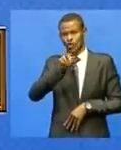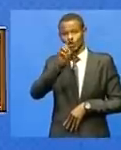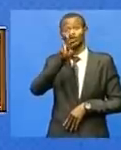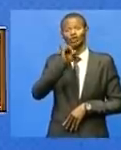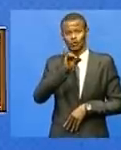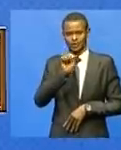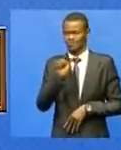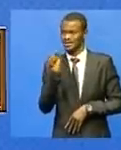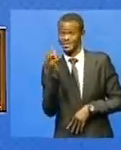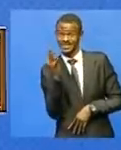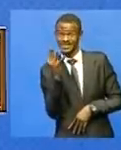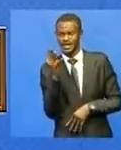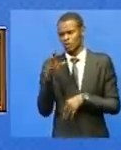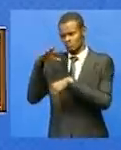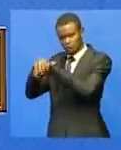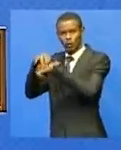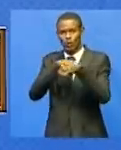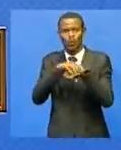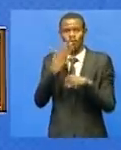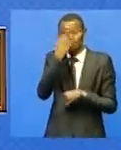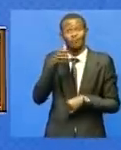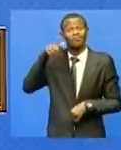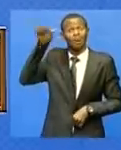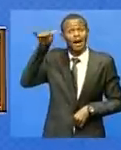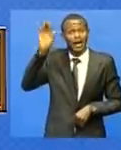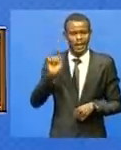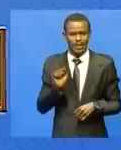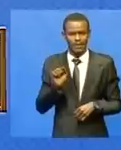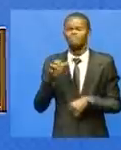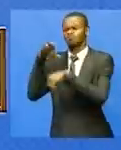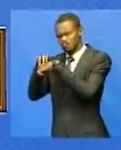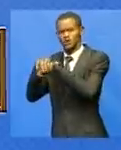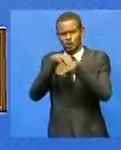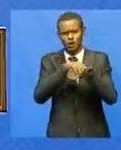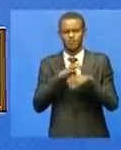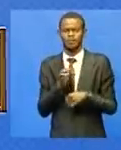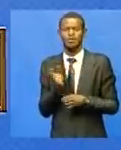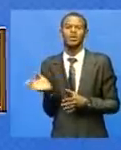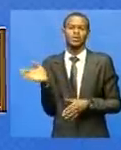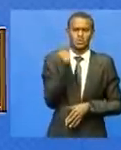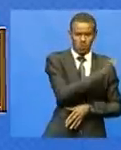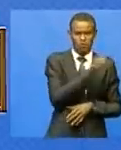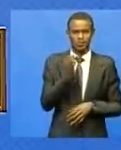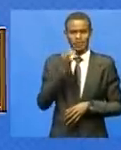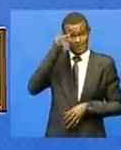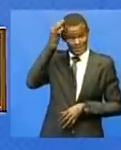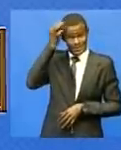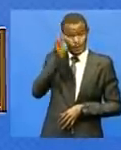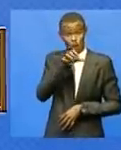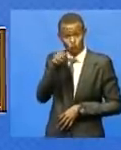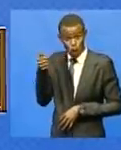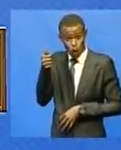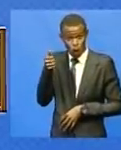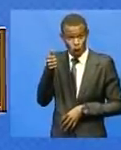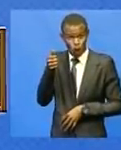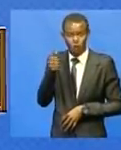neutralisés sont des étrangers. Le tristement célèbre milicien Mai Mai Kasere Kamatina Désiré,